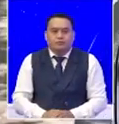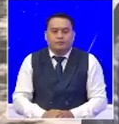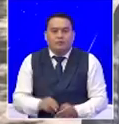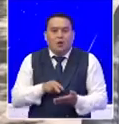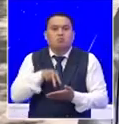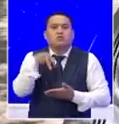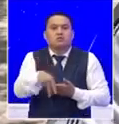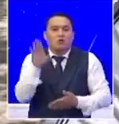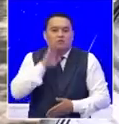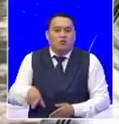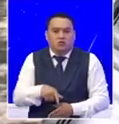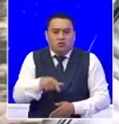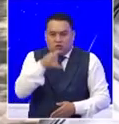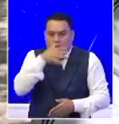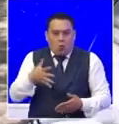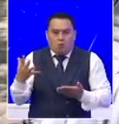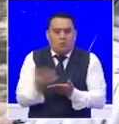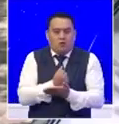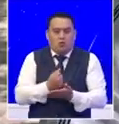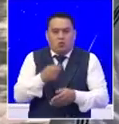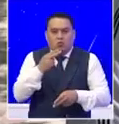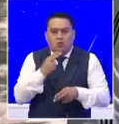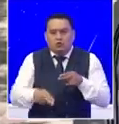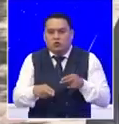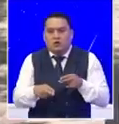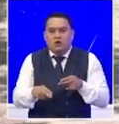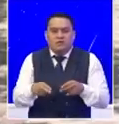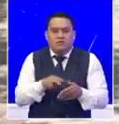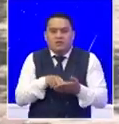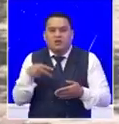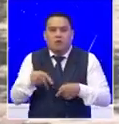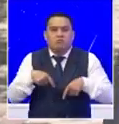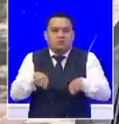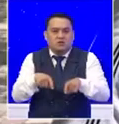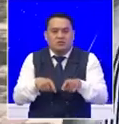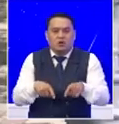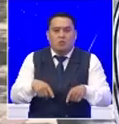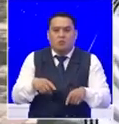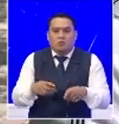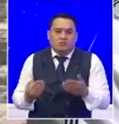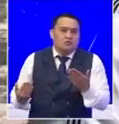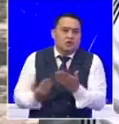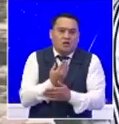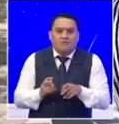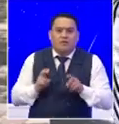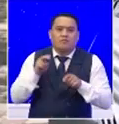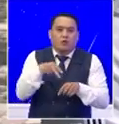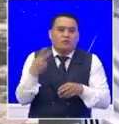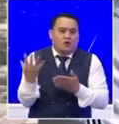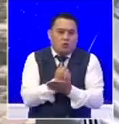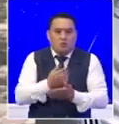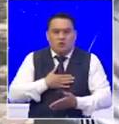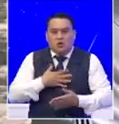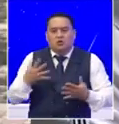Прыгнув в реку, поначалу я не смог ее поймать. Упустил. Потом я вышел из воды и побежал вниз. И снова прыгнул в воду. И лишь со второй попытки